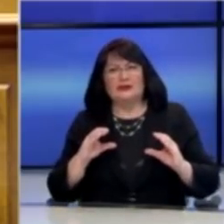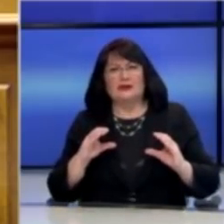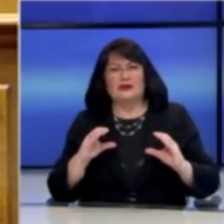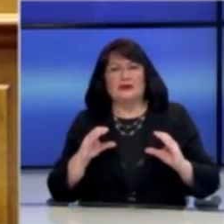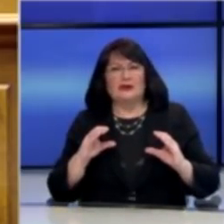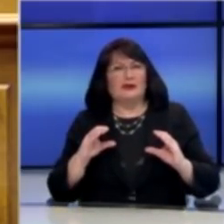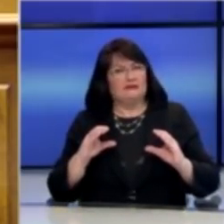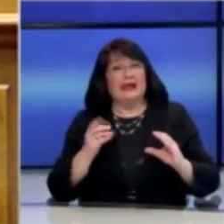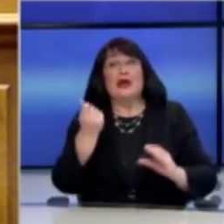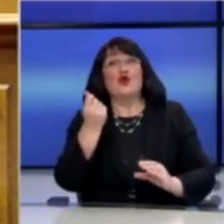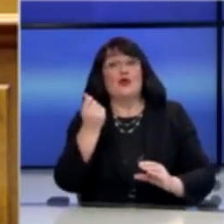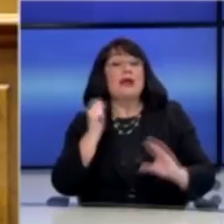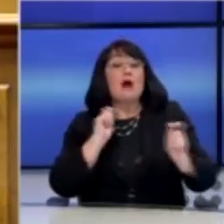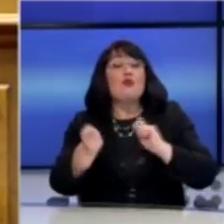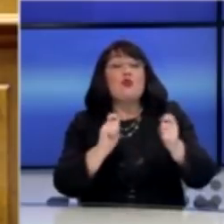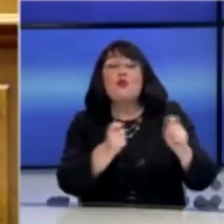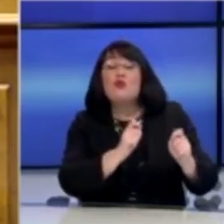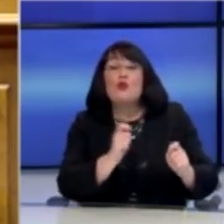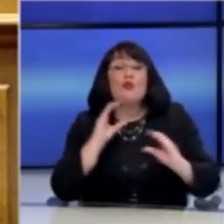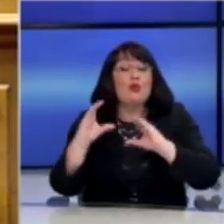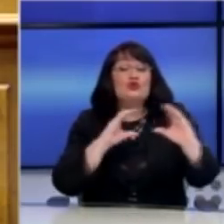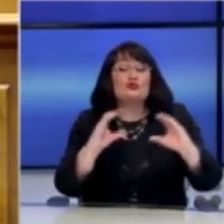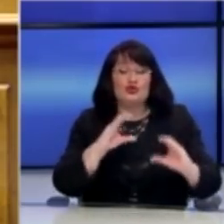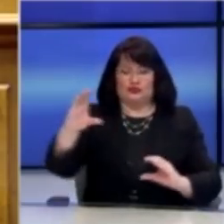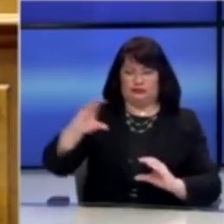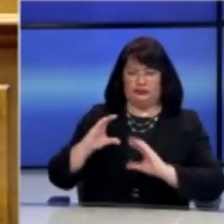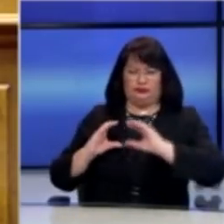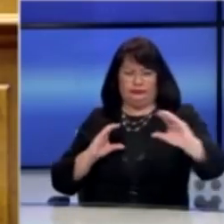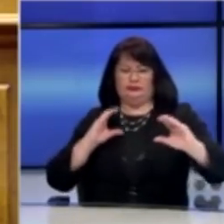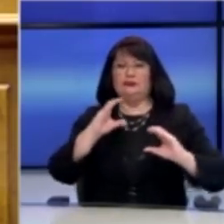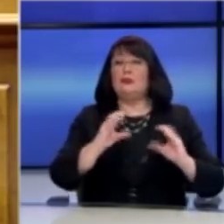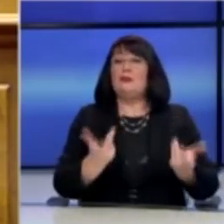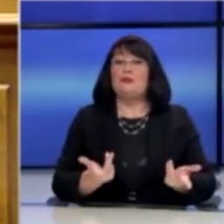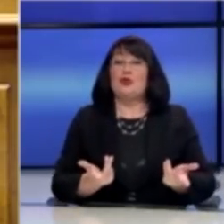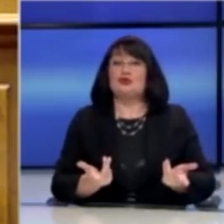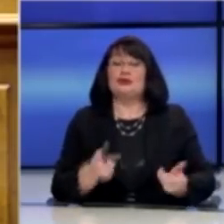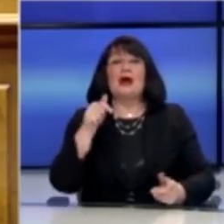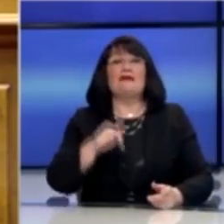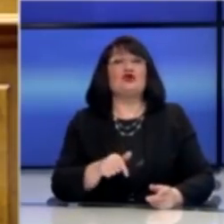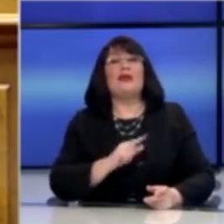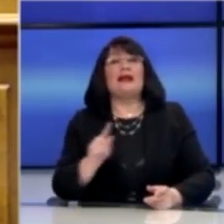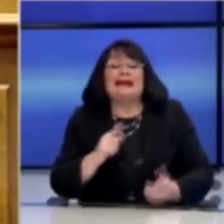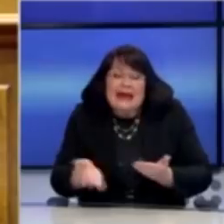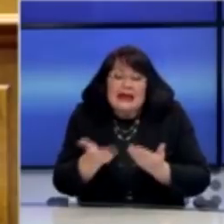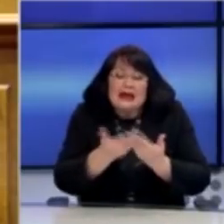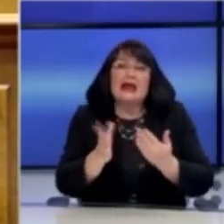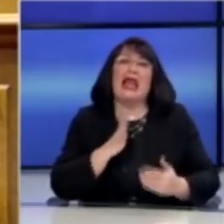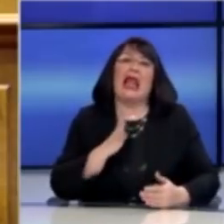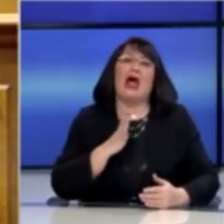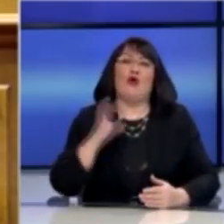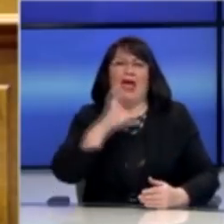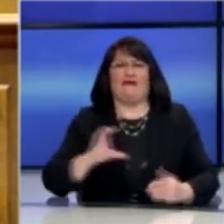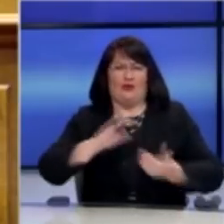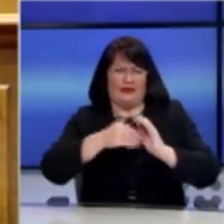και αόριστα στην οικονομία, ούτε αυτά τα πακέτα συνιστούν κάποια προοδευτική φιλολαϊκή στροφή της